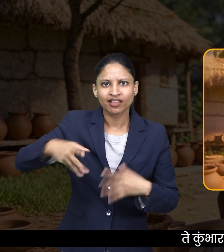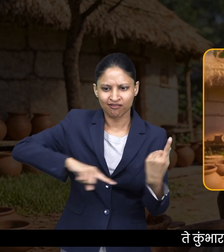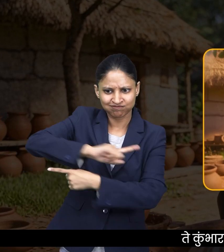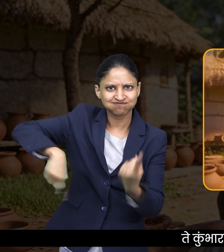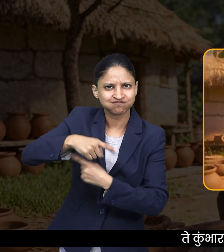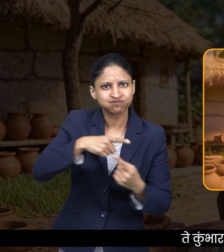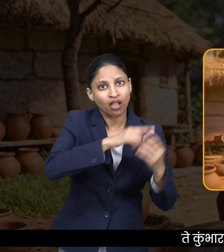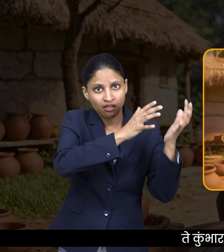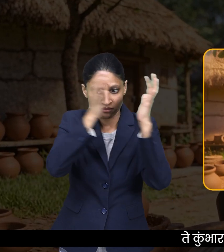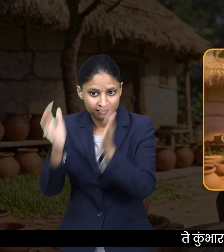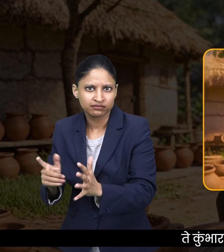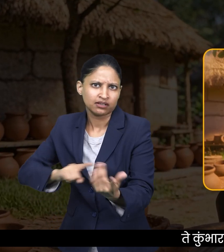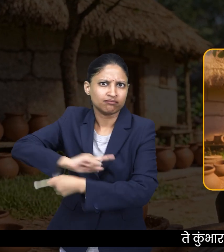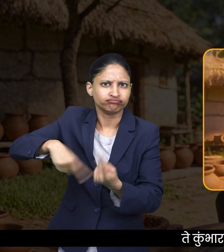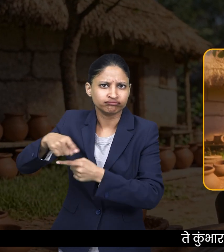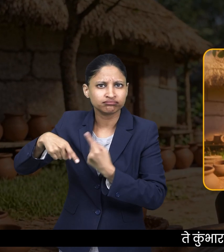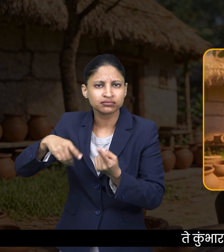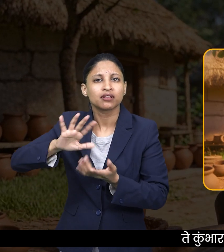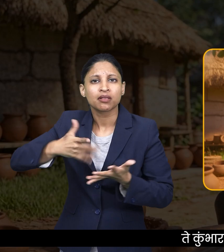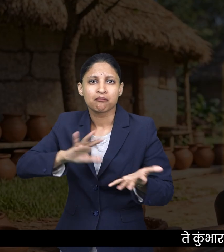ते कुंभाराच्या चाकावर ठेवा.